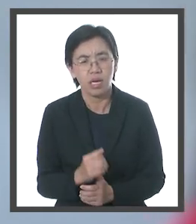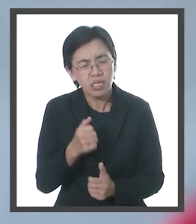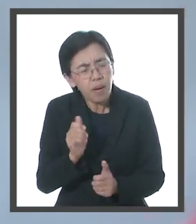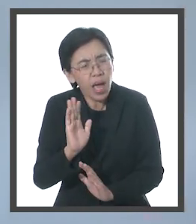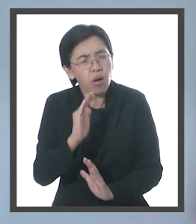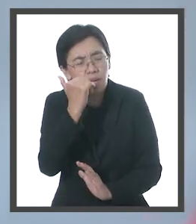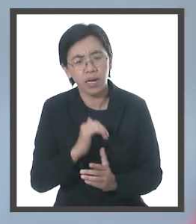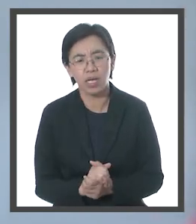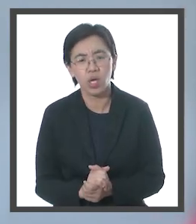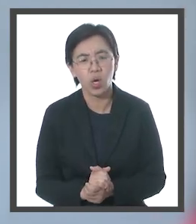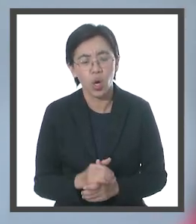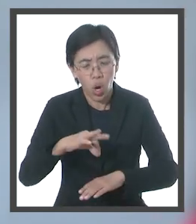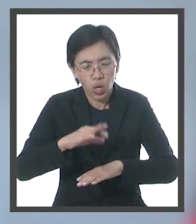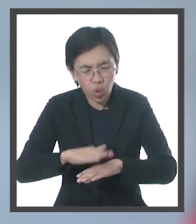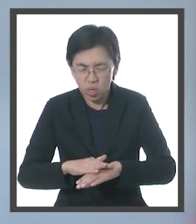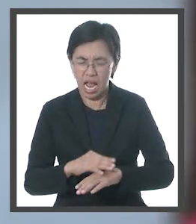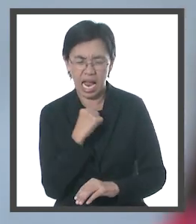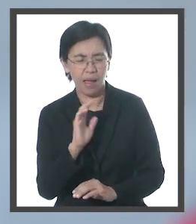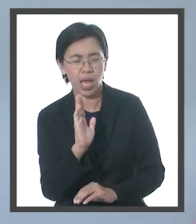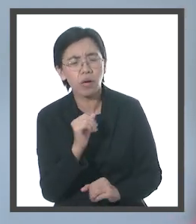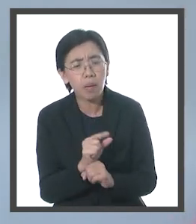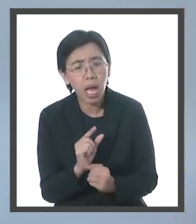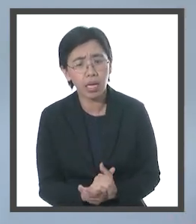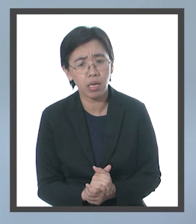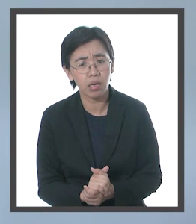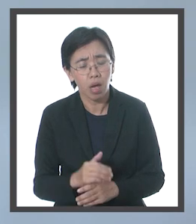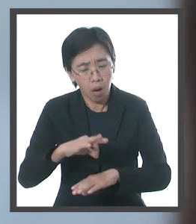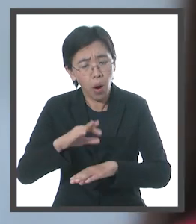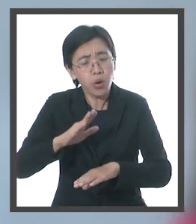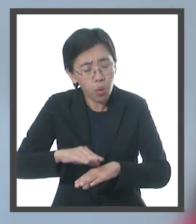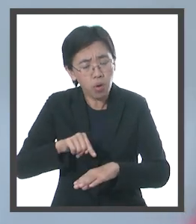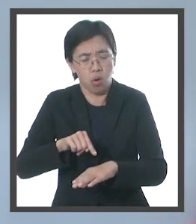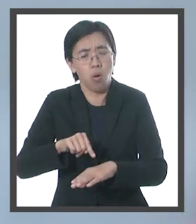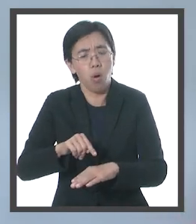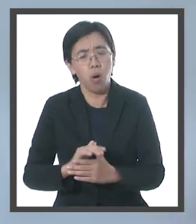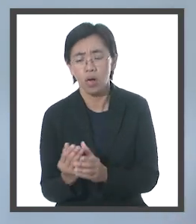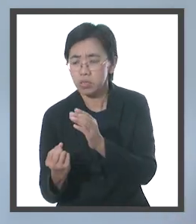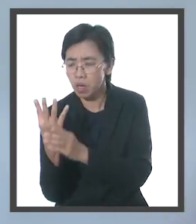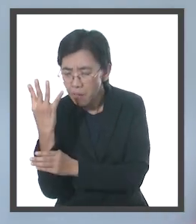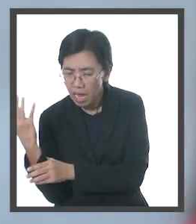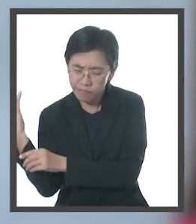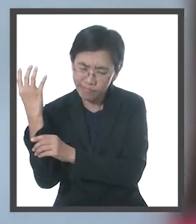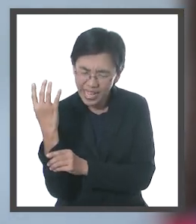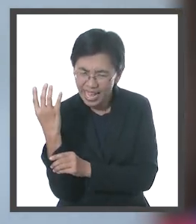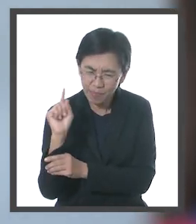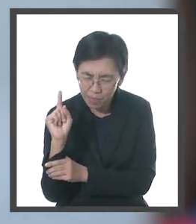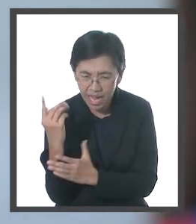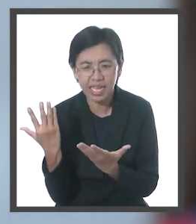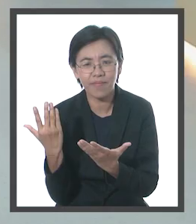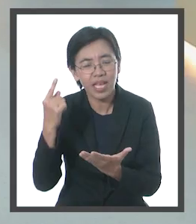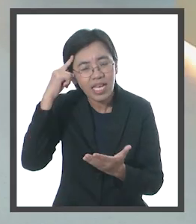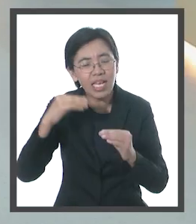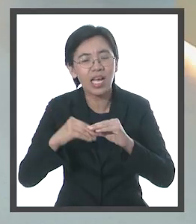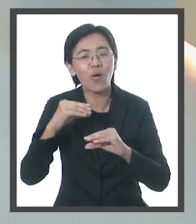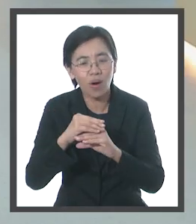ไงยุงก็ต้องไม่ฆ่าทำยังไงในเมื่อเขาเป็นส่วนของอีโคซิสเต็ ม ต้นไม้จะเอากลับเข้ามายังไงก็เลยเกิดโครงการ